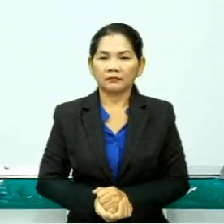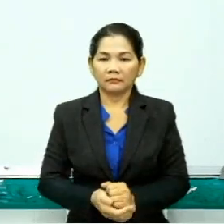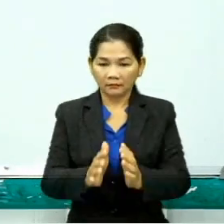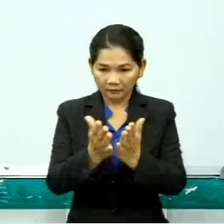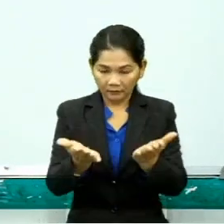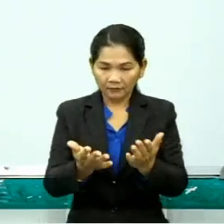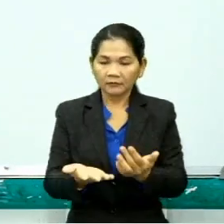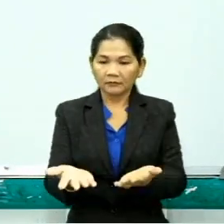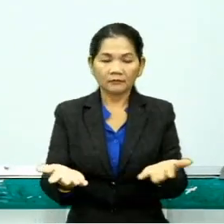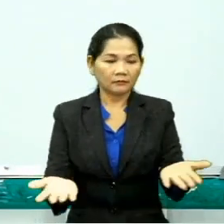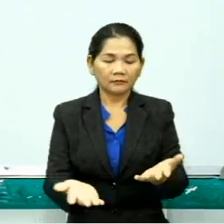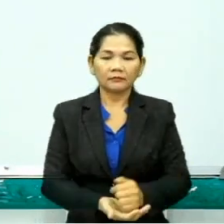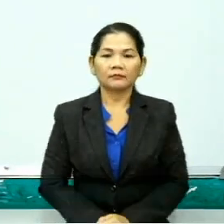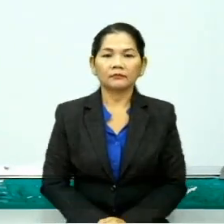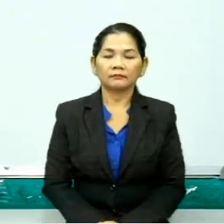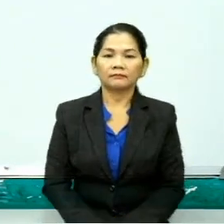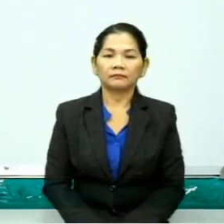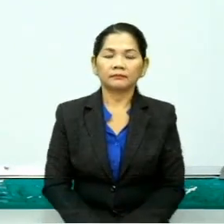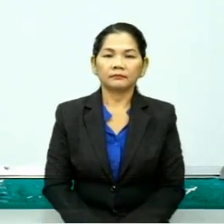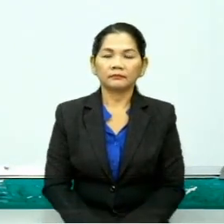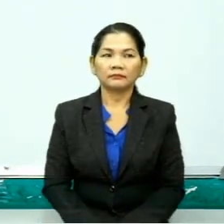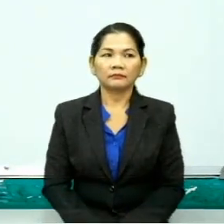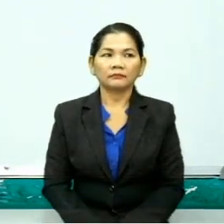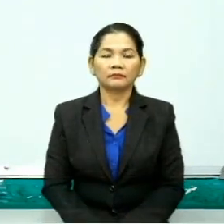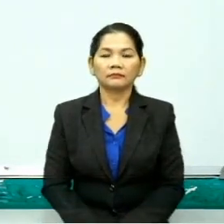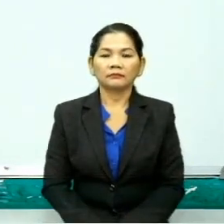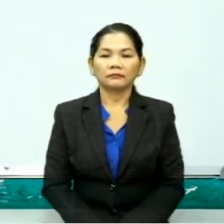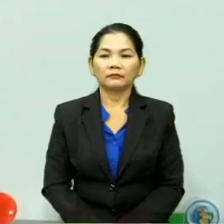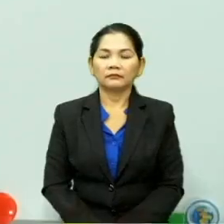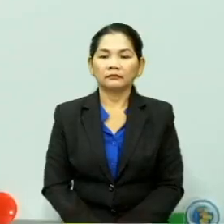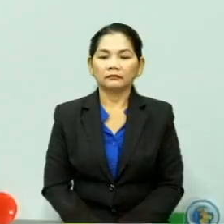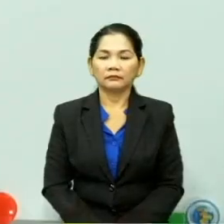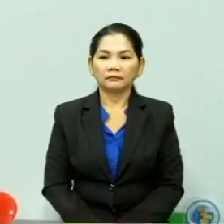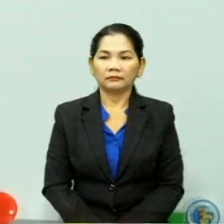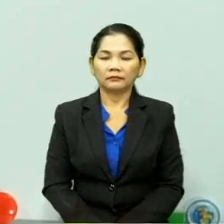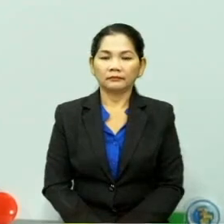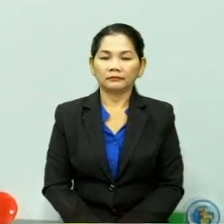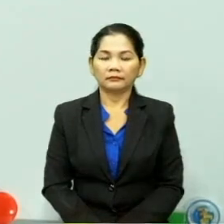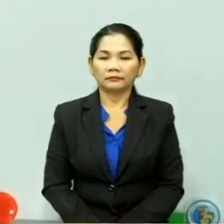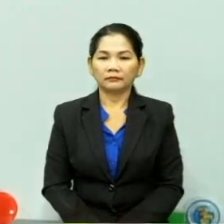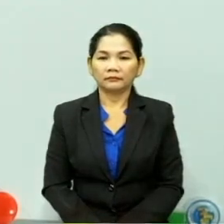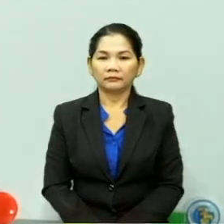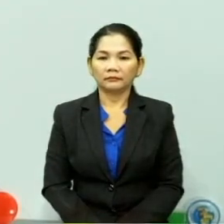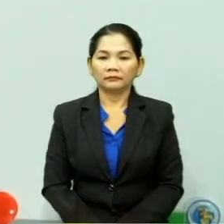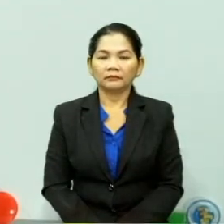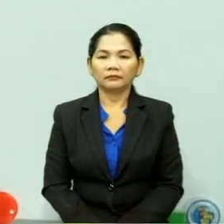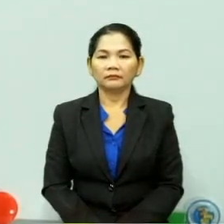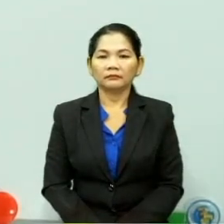sập hơi mà con bạc tặng ạc này là con á chà ní